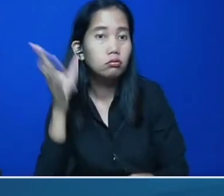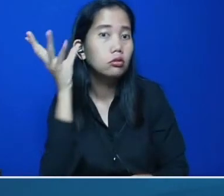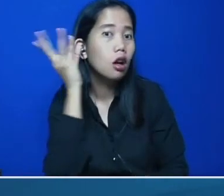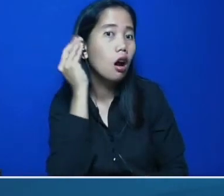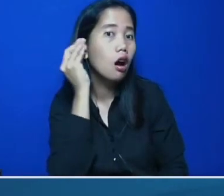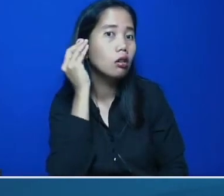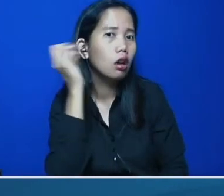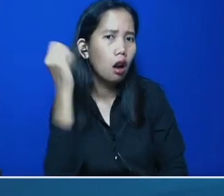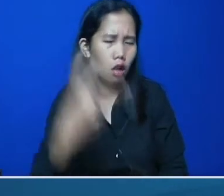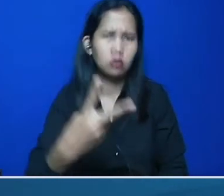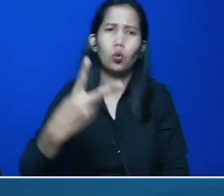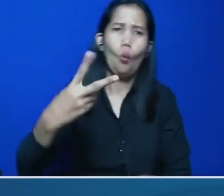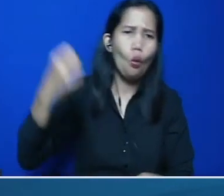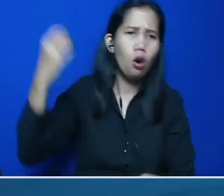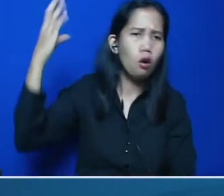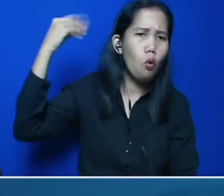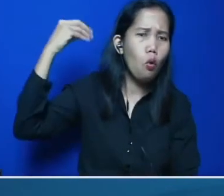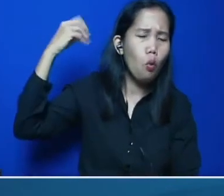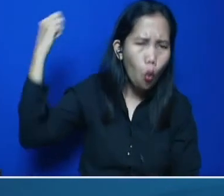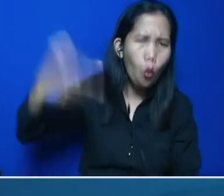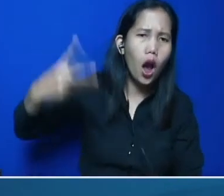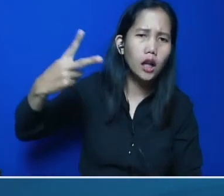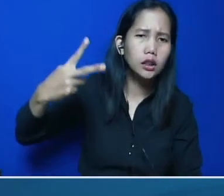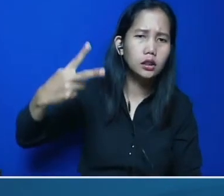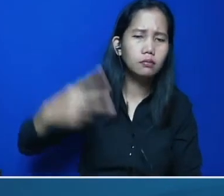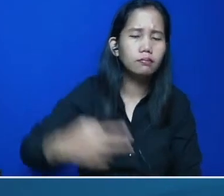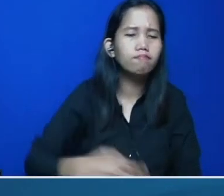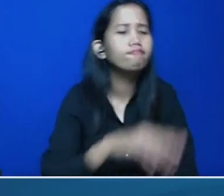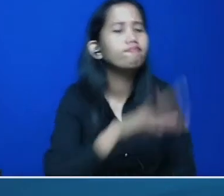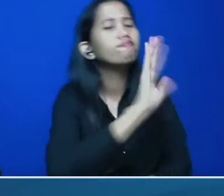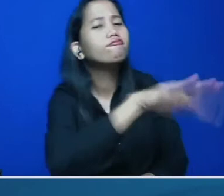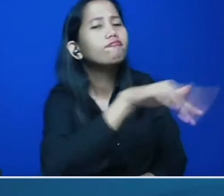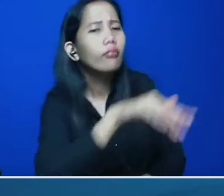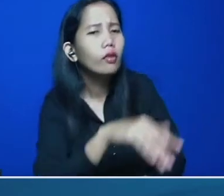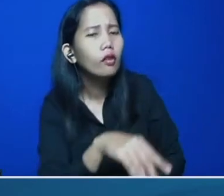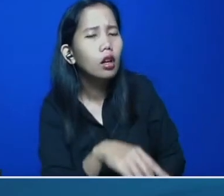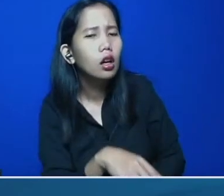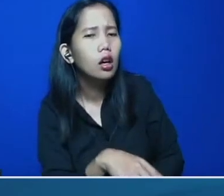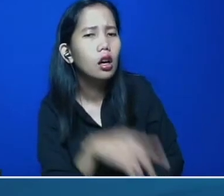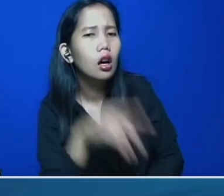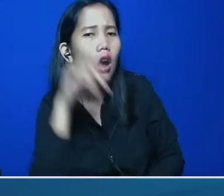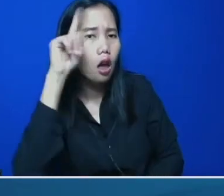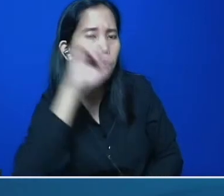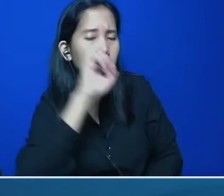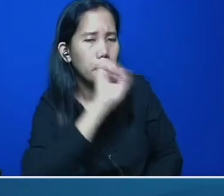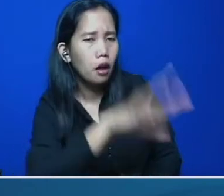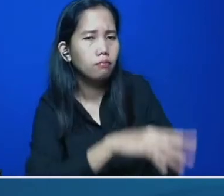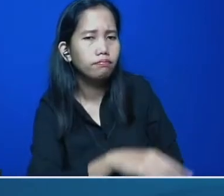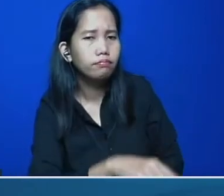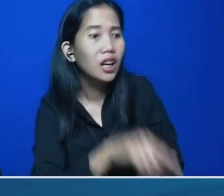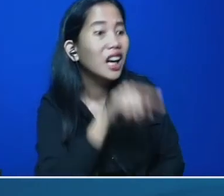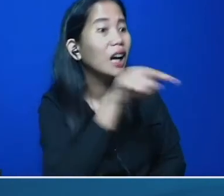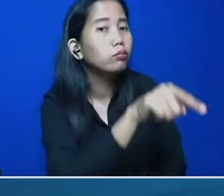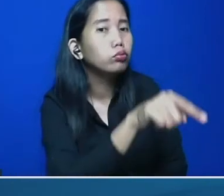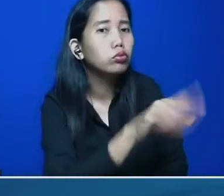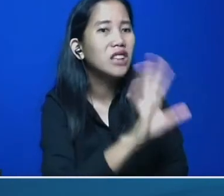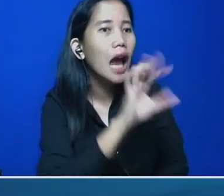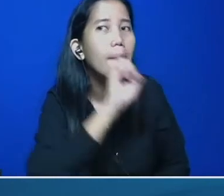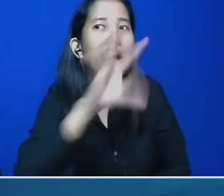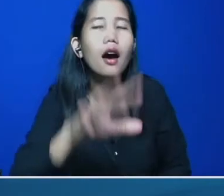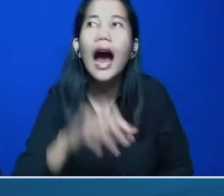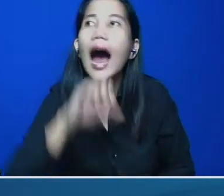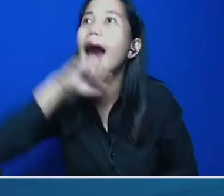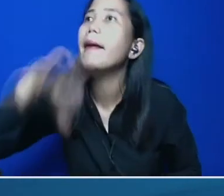apa yang dinyatakan halal oleh Allah tidak boleh engkau Nyatakan haram Ah ini selanjutnya Orang beranggapan